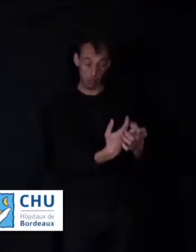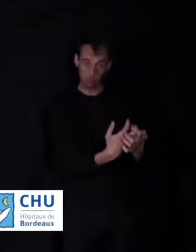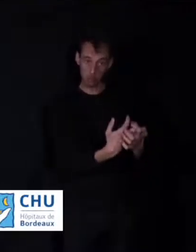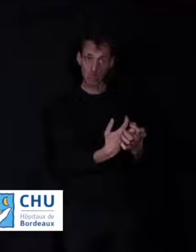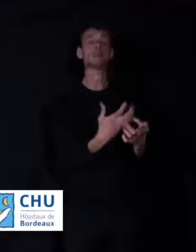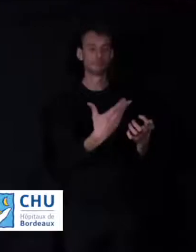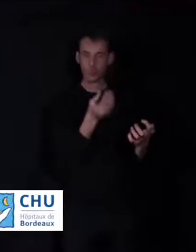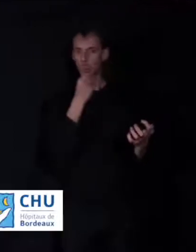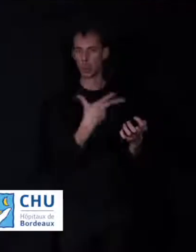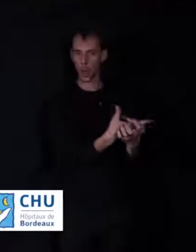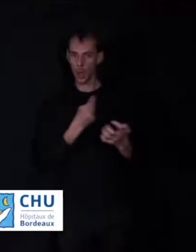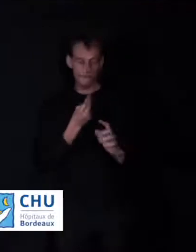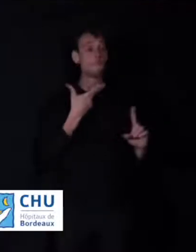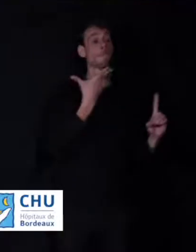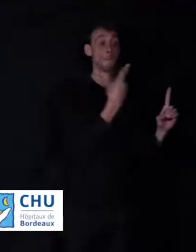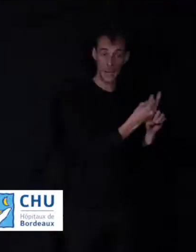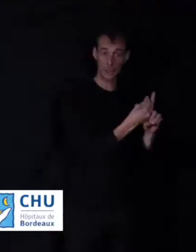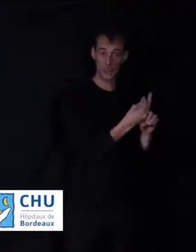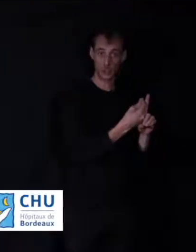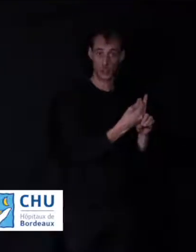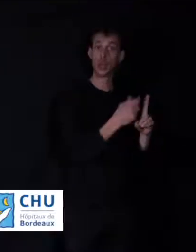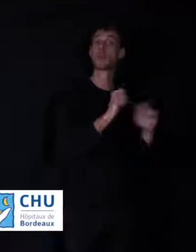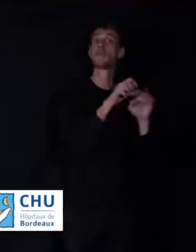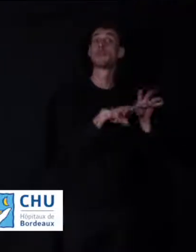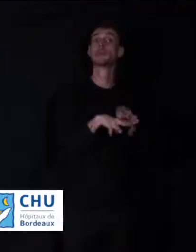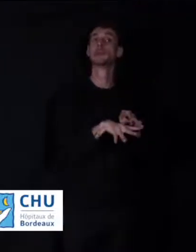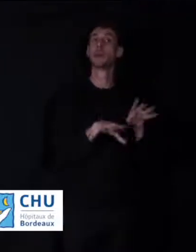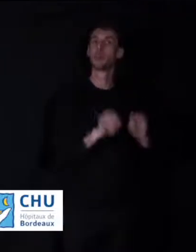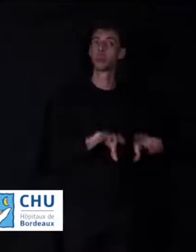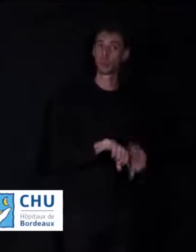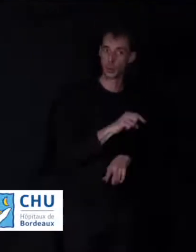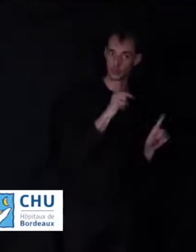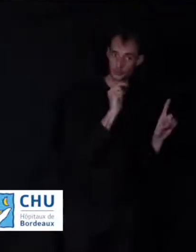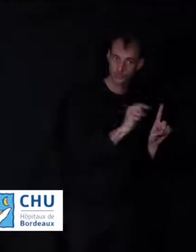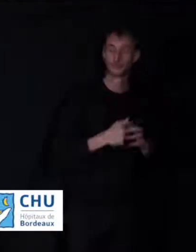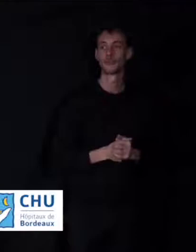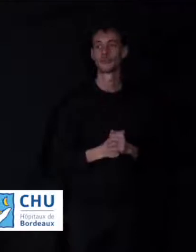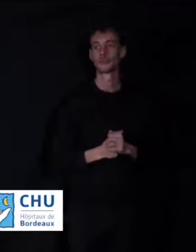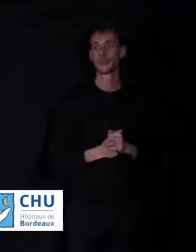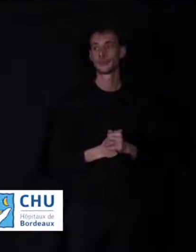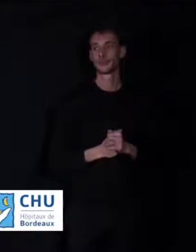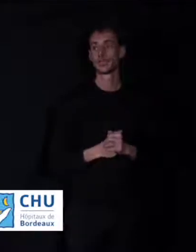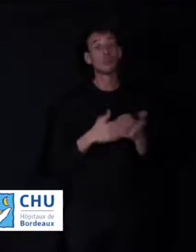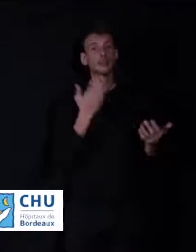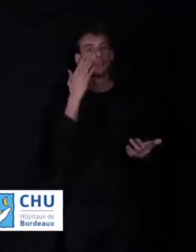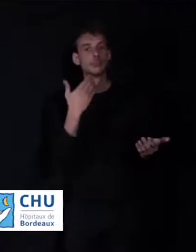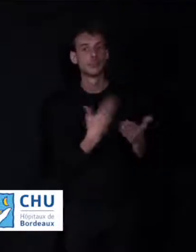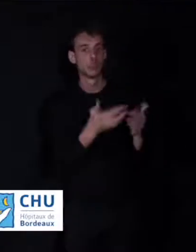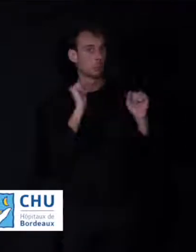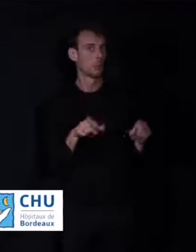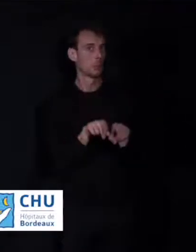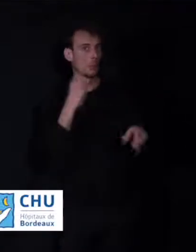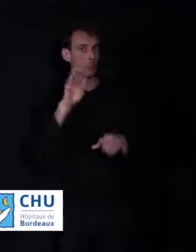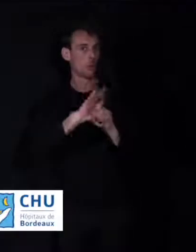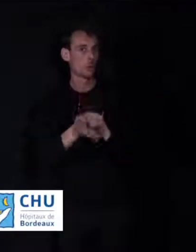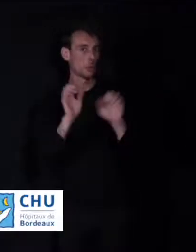développer, du coup, des anticorps. Les vaccins sous-unitaires dont j'ai parlé tout à l'heure sont aussi des vaccins qui sont des pistes pour le Covid, où on va